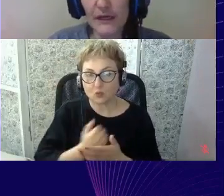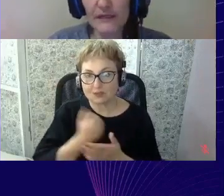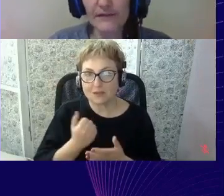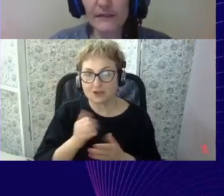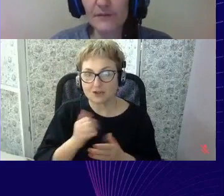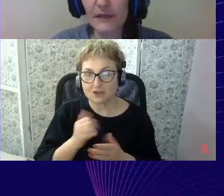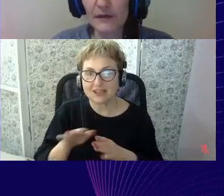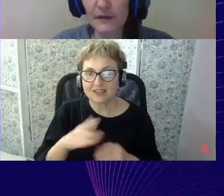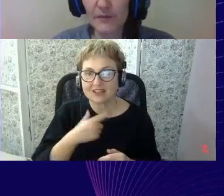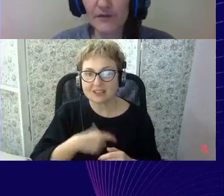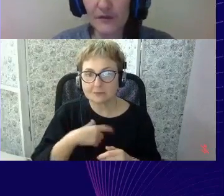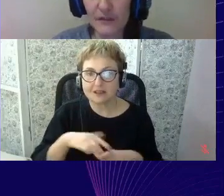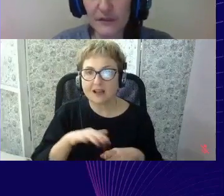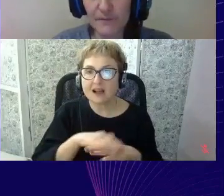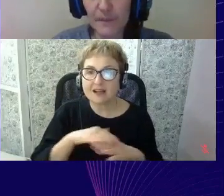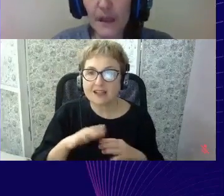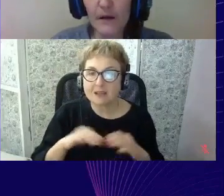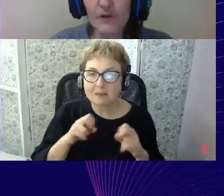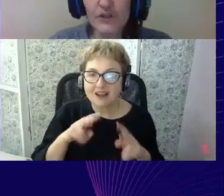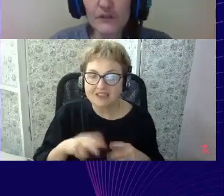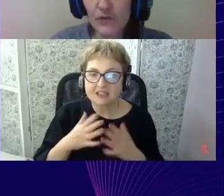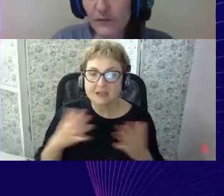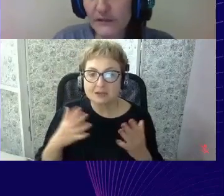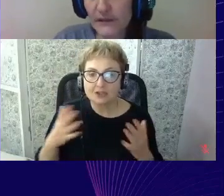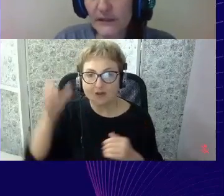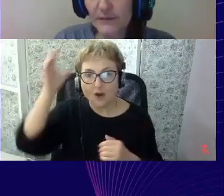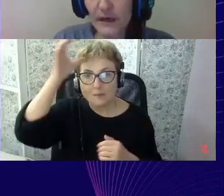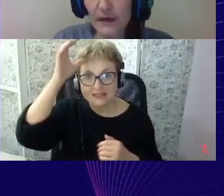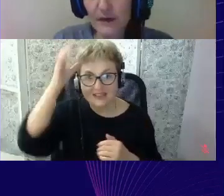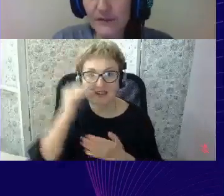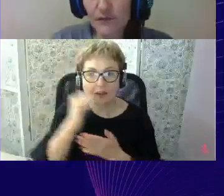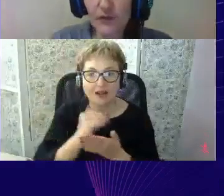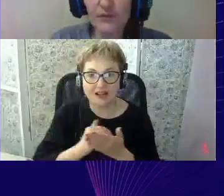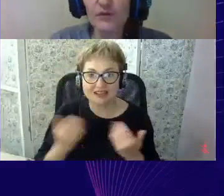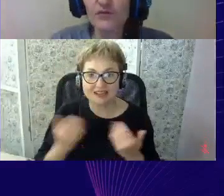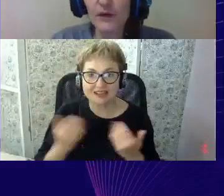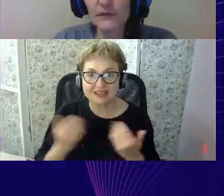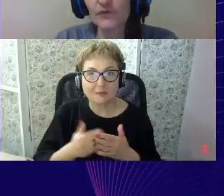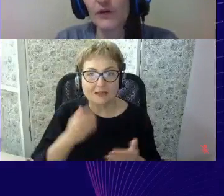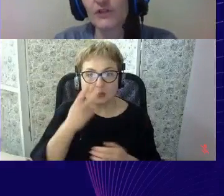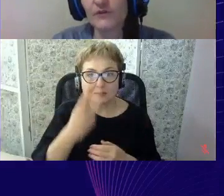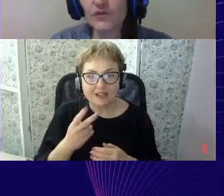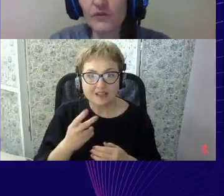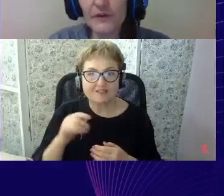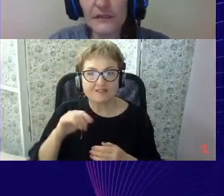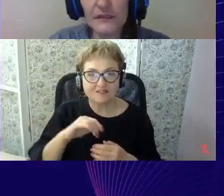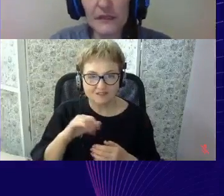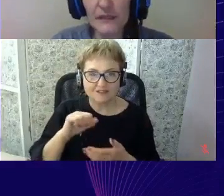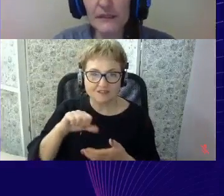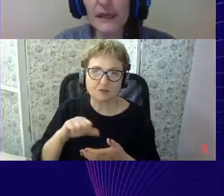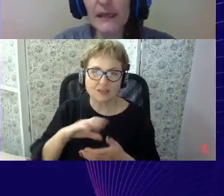успешно реализовать себя на рынке профессий. Большинство образовательных программ сегодня предусматривают в качестве